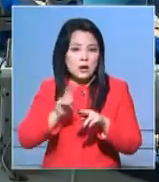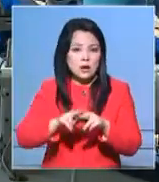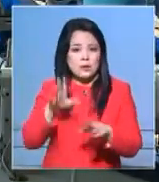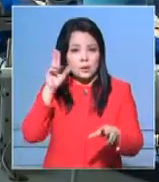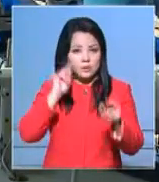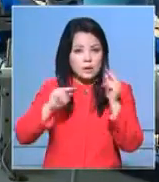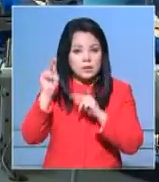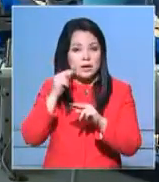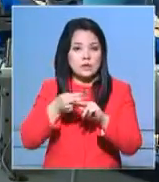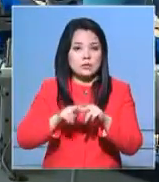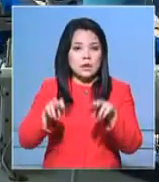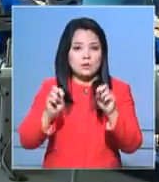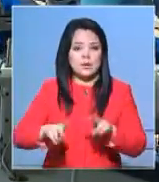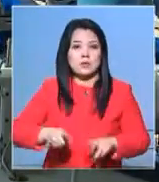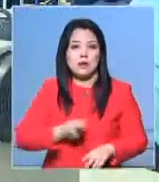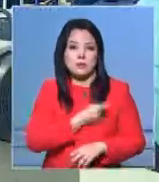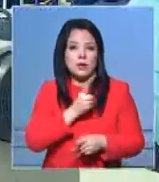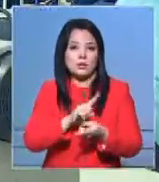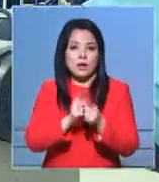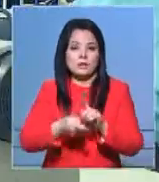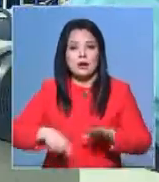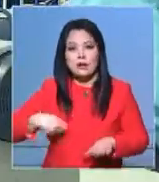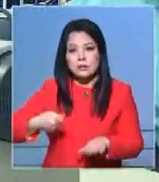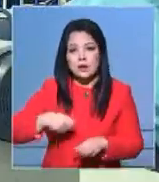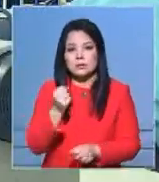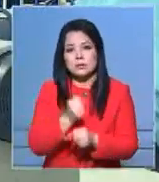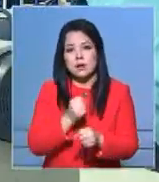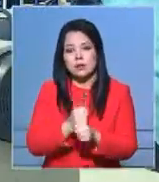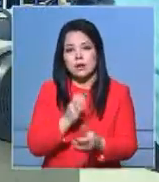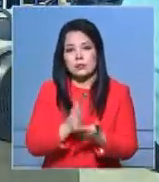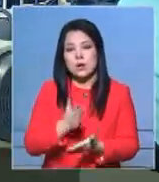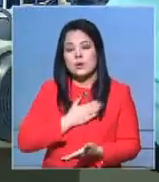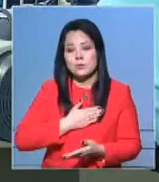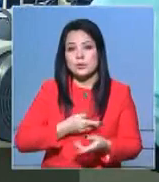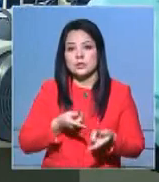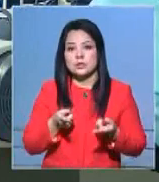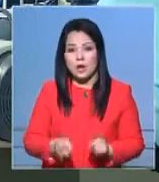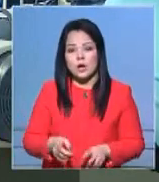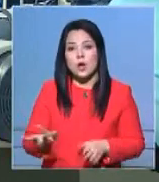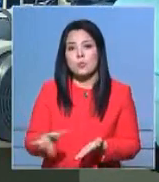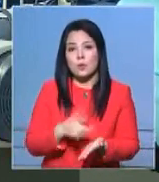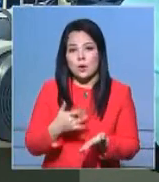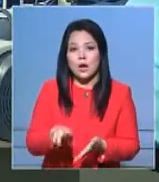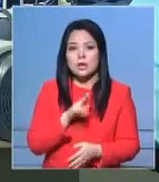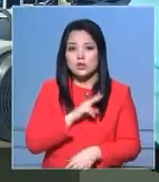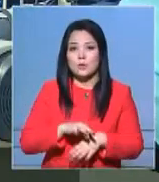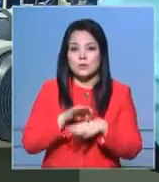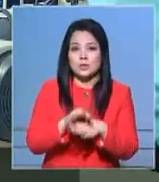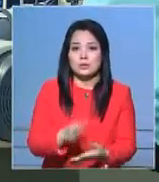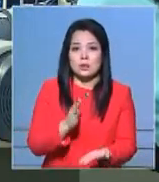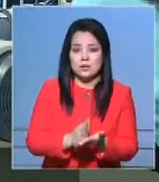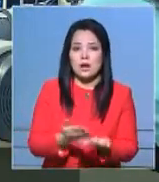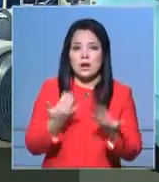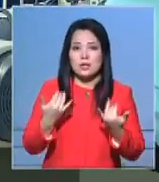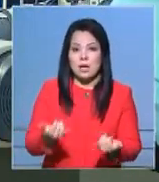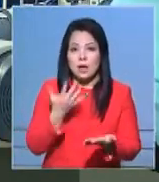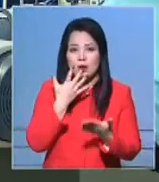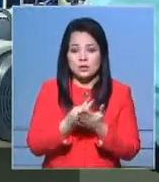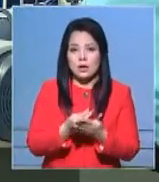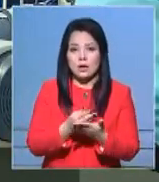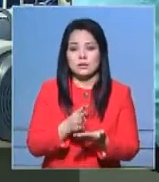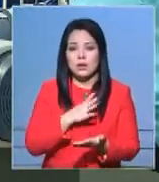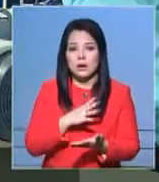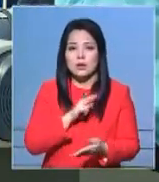саусағынан өнер тамған шеберге айналды. Өзім негізгі мамандығым бухгалтер. Мен Ташкентте бухгалтер болып 5 жыл